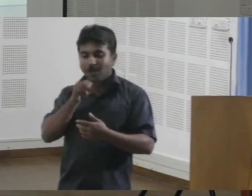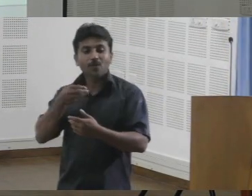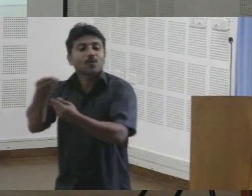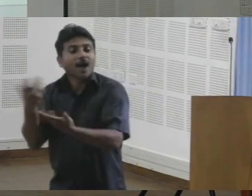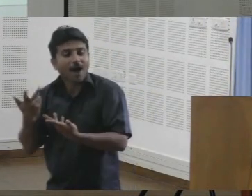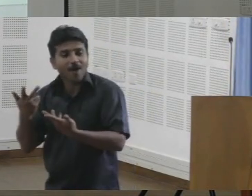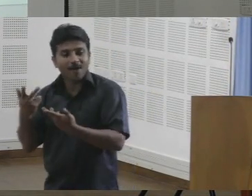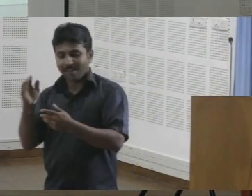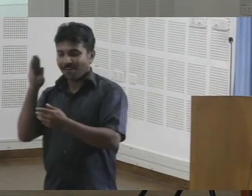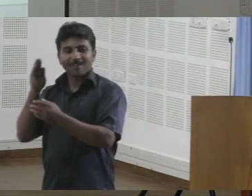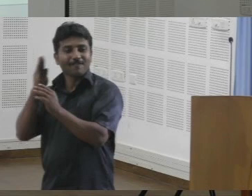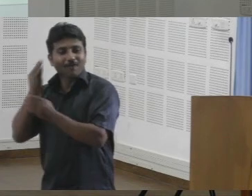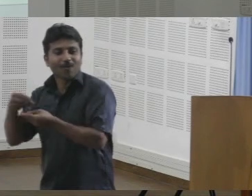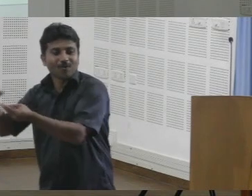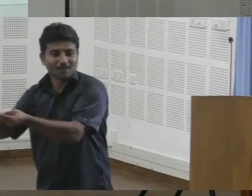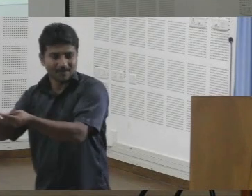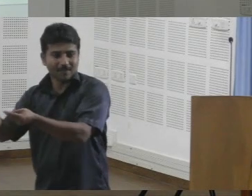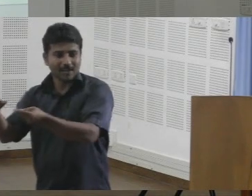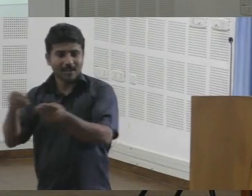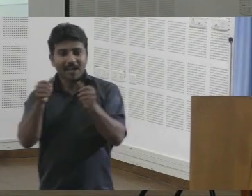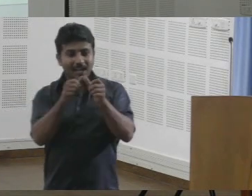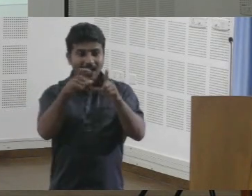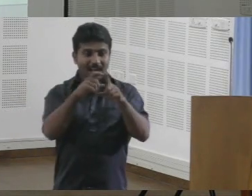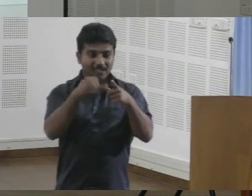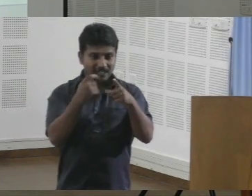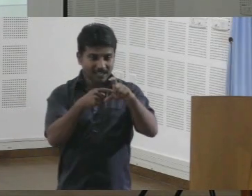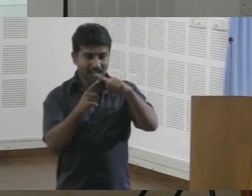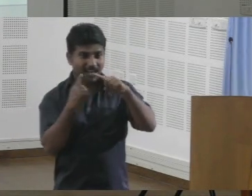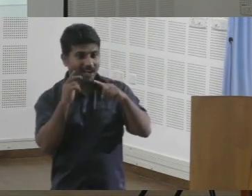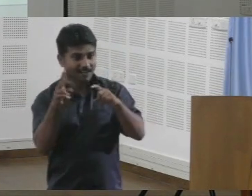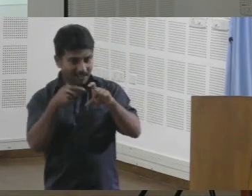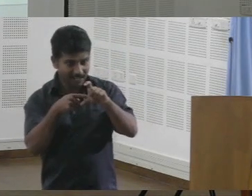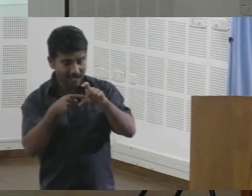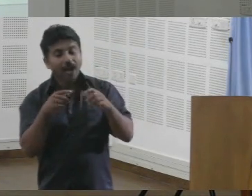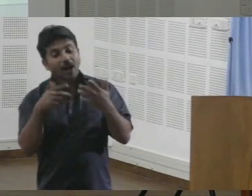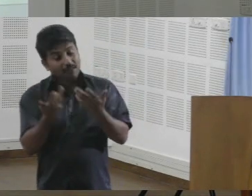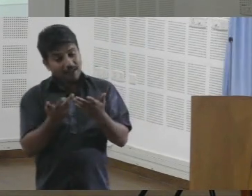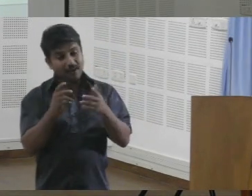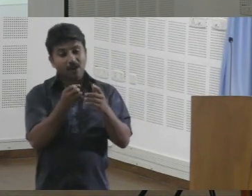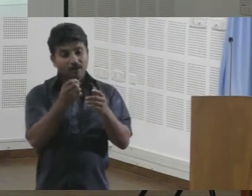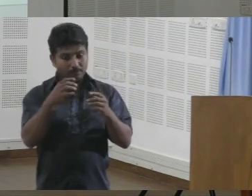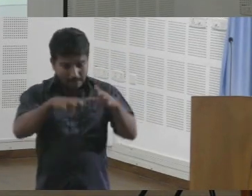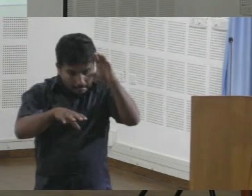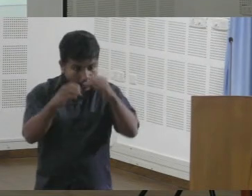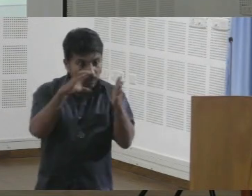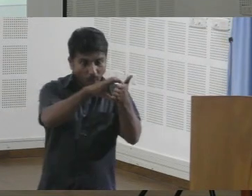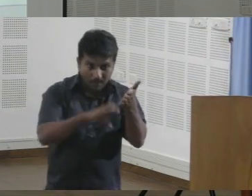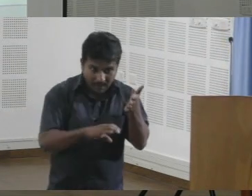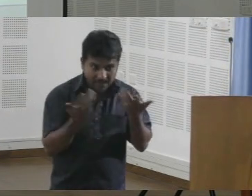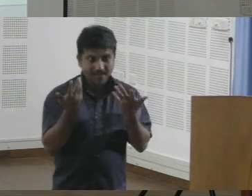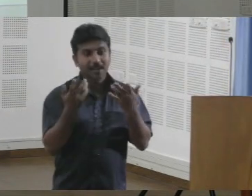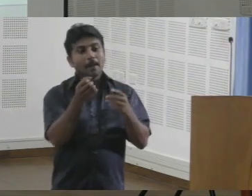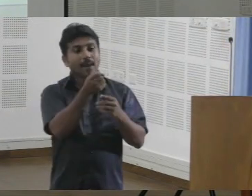അങ്ങനെ അഡ്ജക്റ്റീവ്സ്, പ്രപ്പോസിഷൻസ്, കോംപ്രിഹെൻഷൻ അതെല്ലാം വർക്ക് ചെയ്തു. നമ്പേഴ്സ്, പിന്നെ ഞാൻ മണി കോൺസെപ്റ്റ്സ് ഇതെല്ലാം